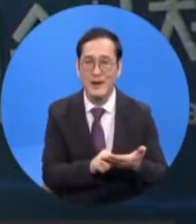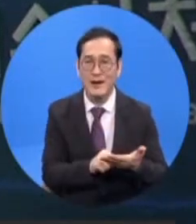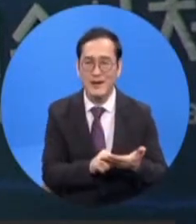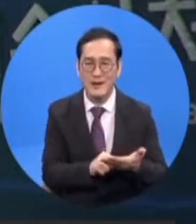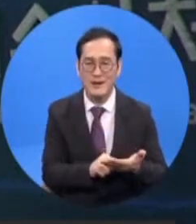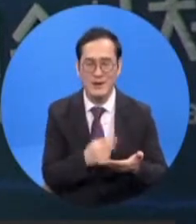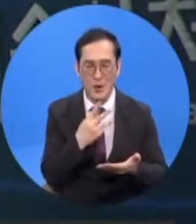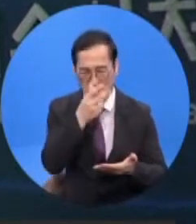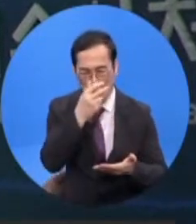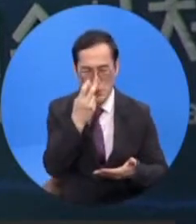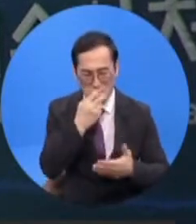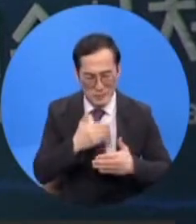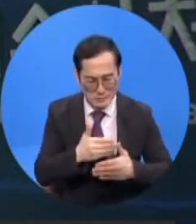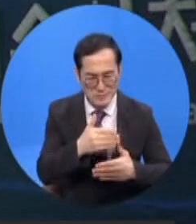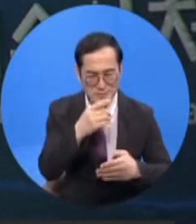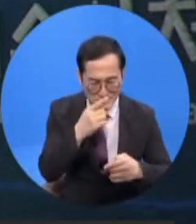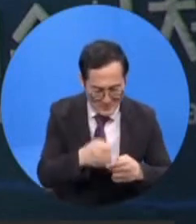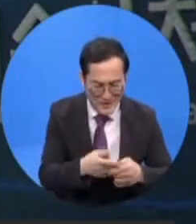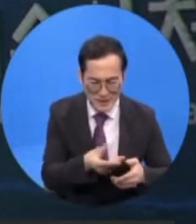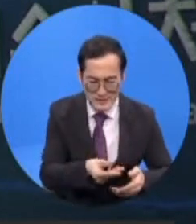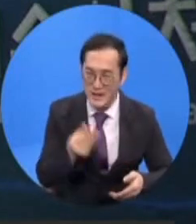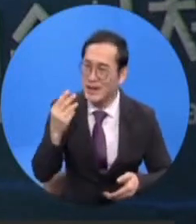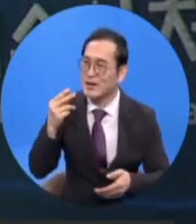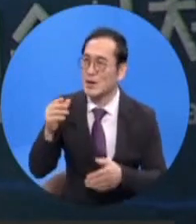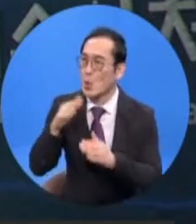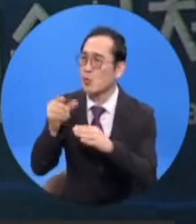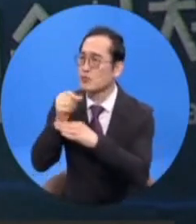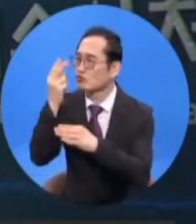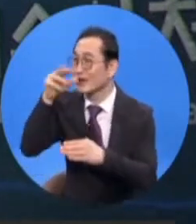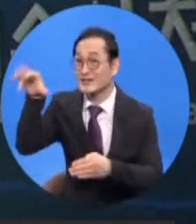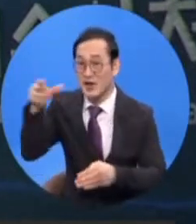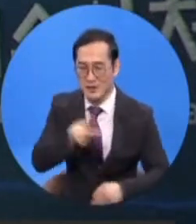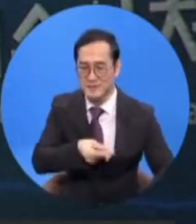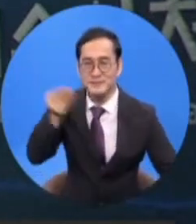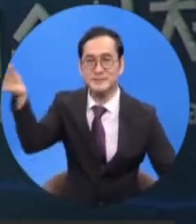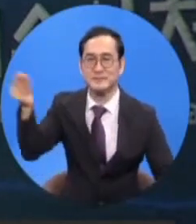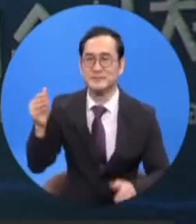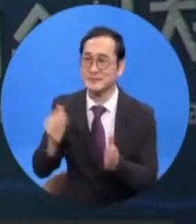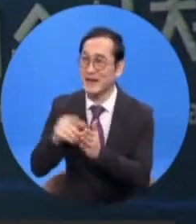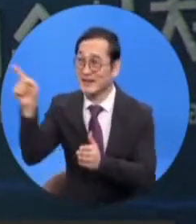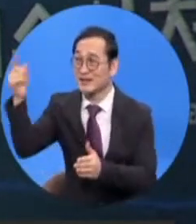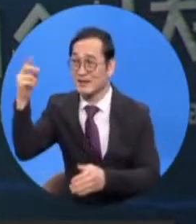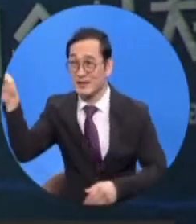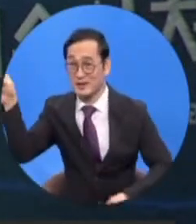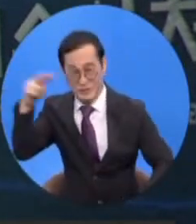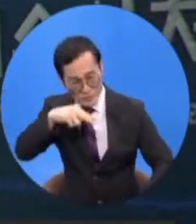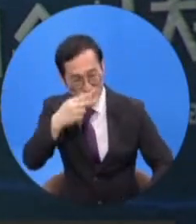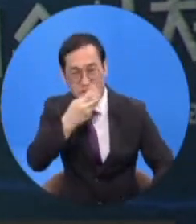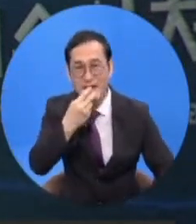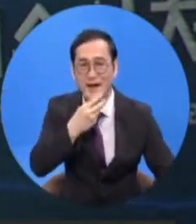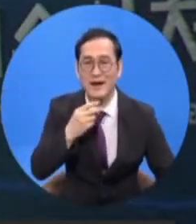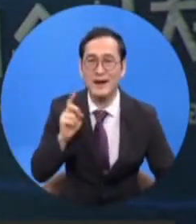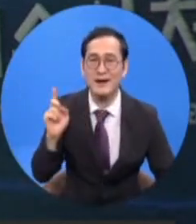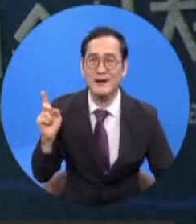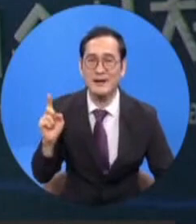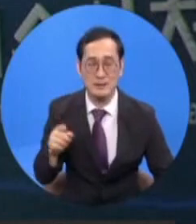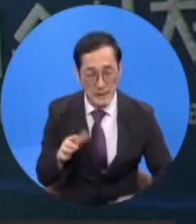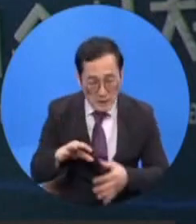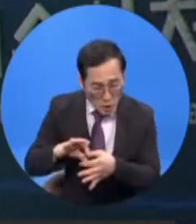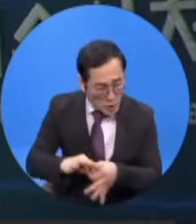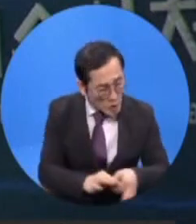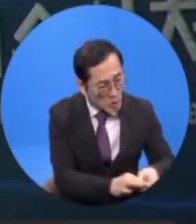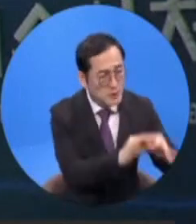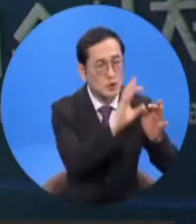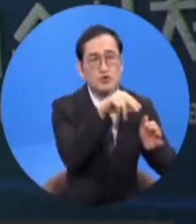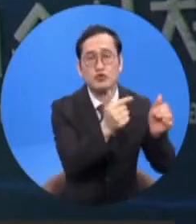지금 우리가 작성해서 보내겠다 와의 그 사이에 과연 어떤 인물들이 연결되어 있는지 그 부분을 이제 수사로